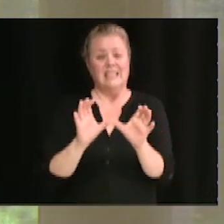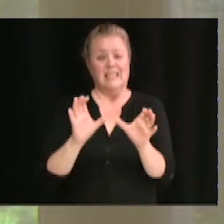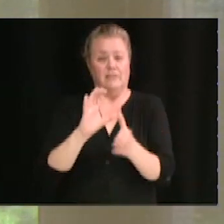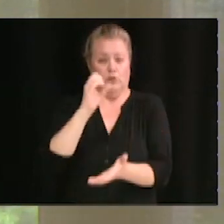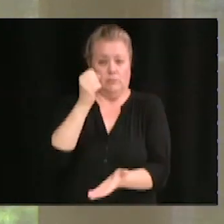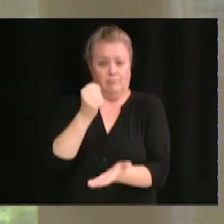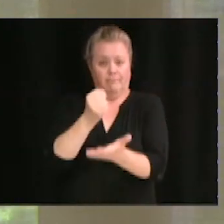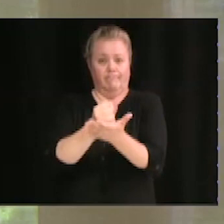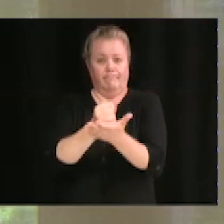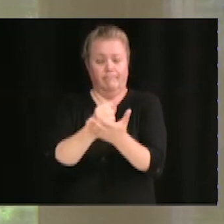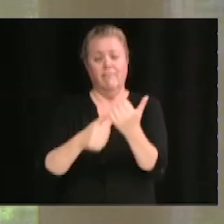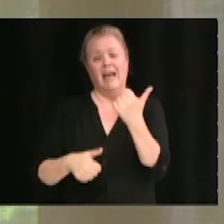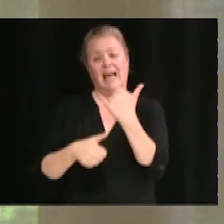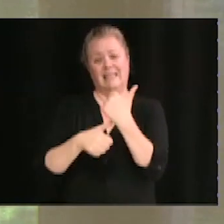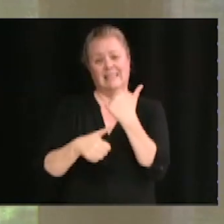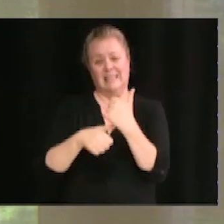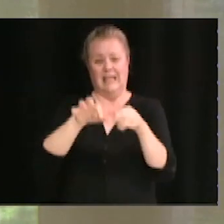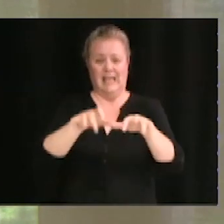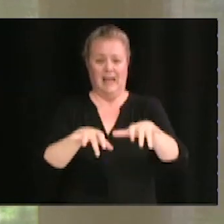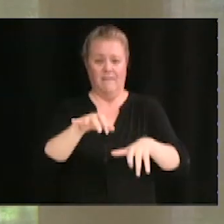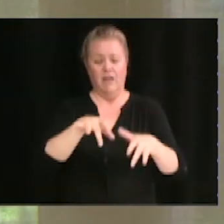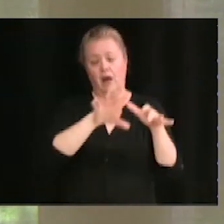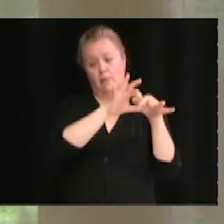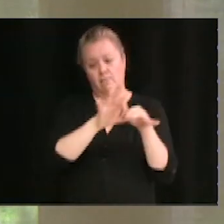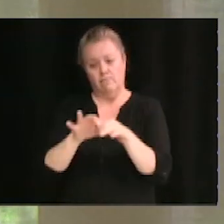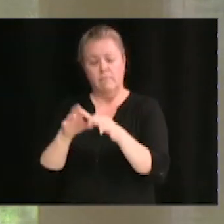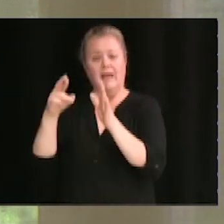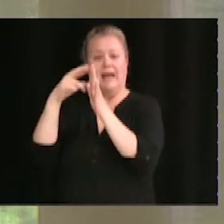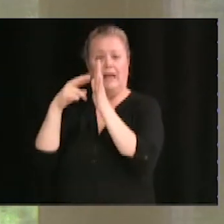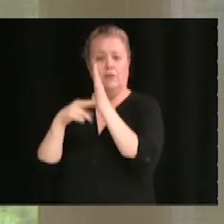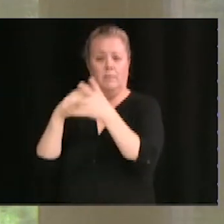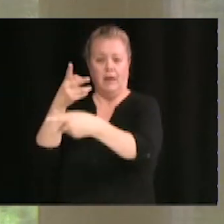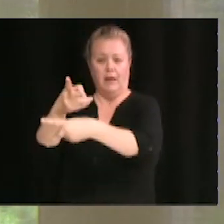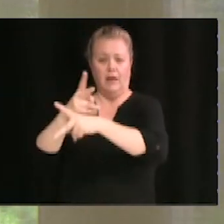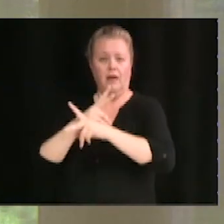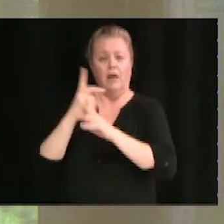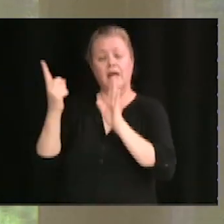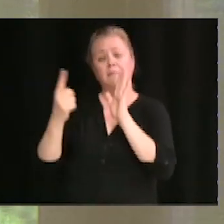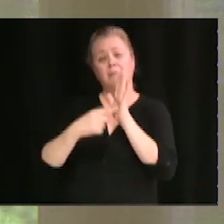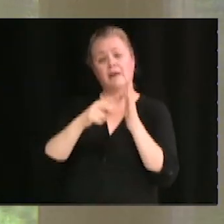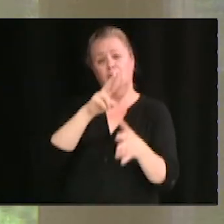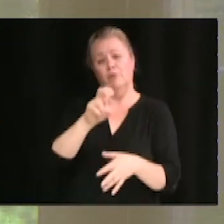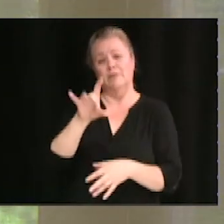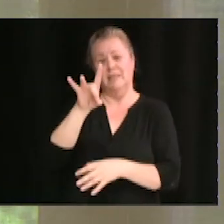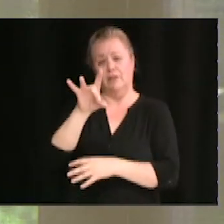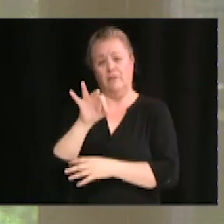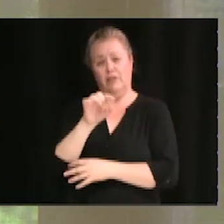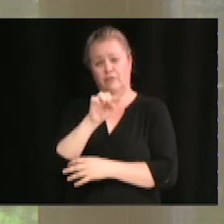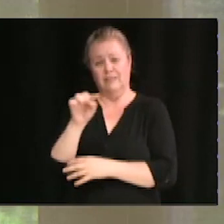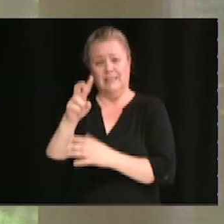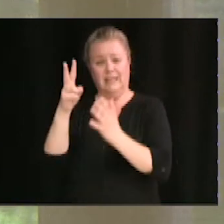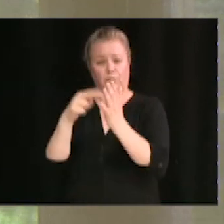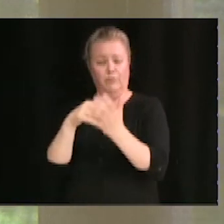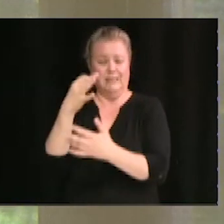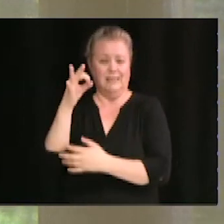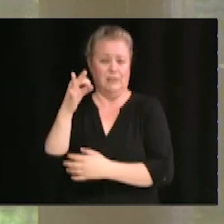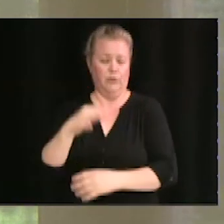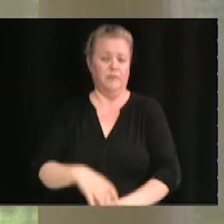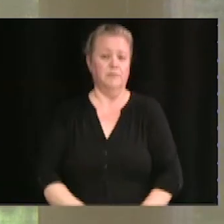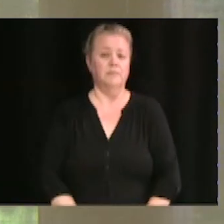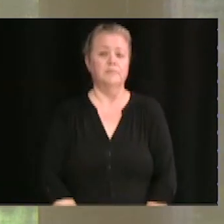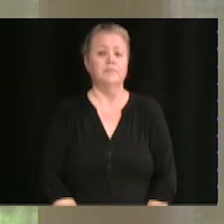'assistante greffière à l'égard du règlement d'emprunt numéro 1289-2019.